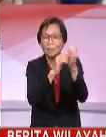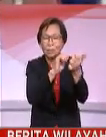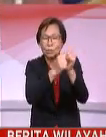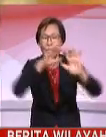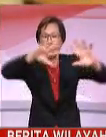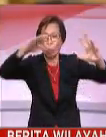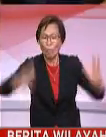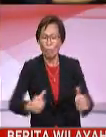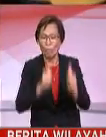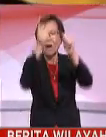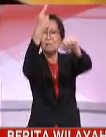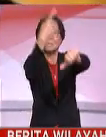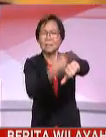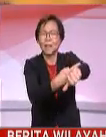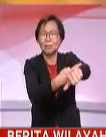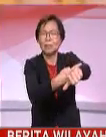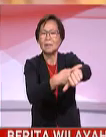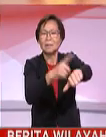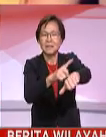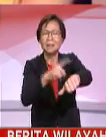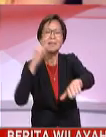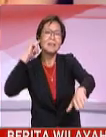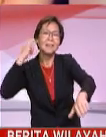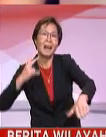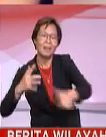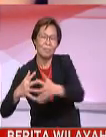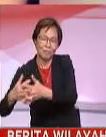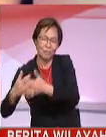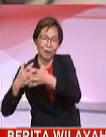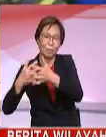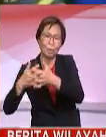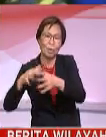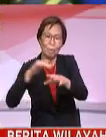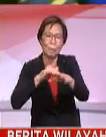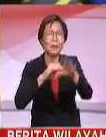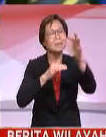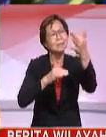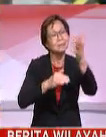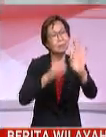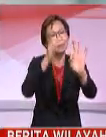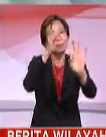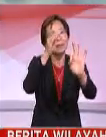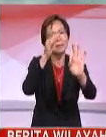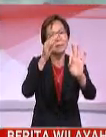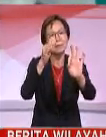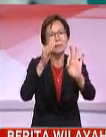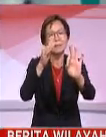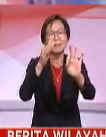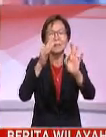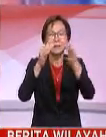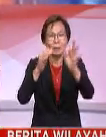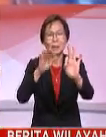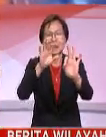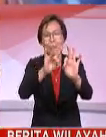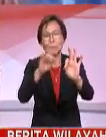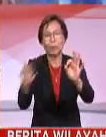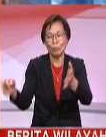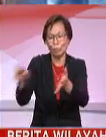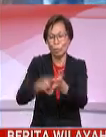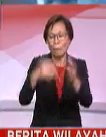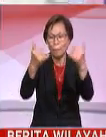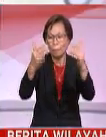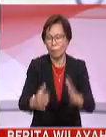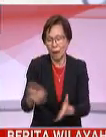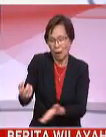kali diadakan di Santa Clara, California, Amerika Syarikat pada 1981. Sebagai rekod, pemain hoki